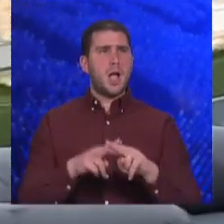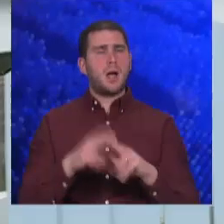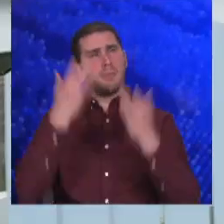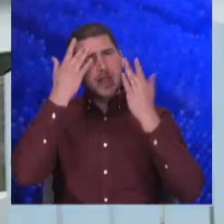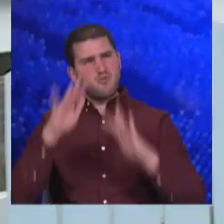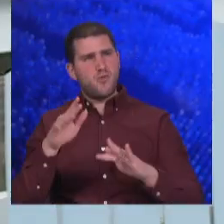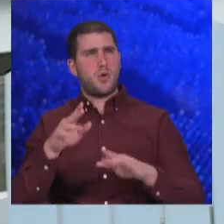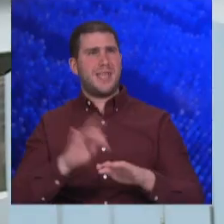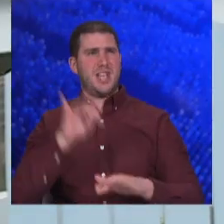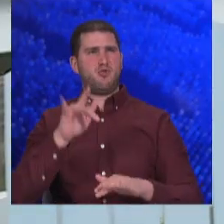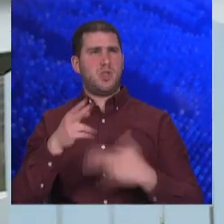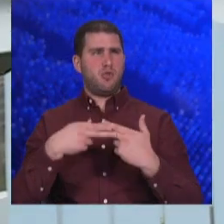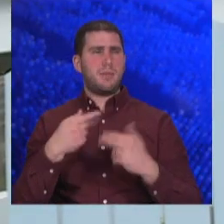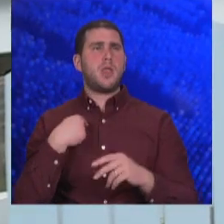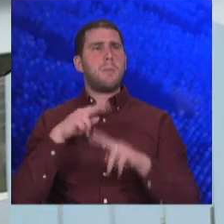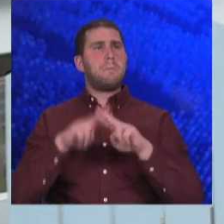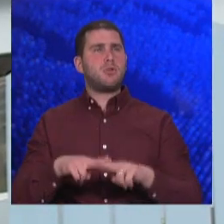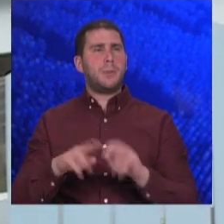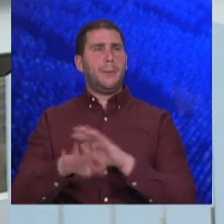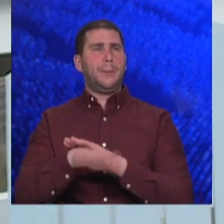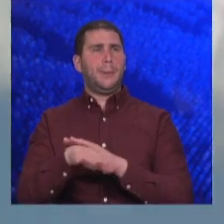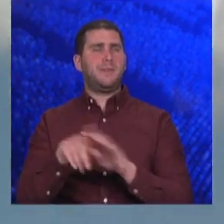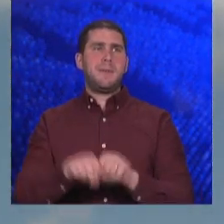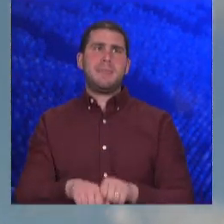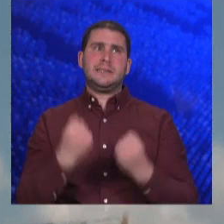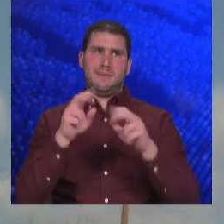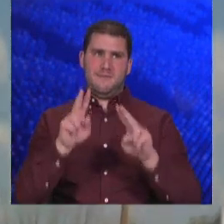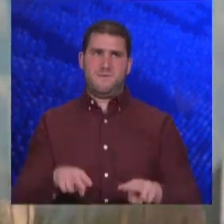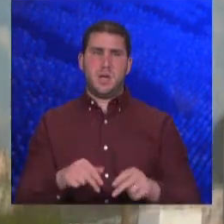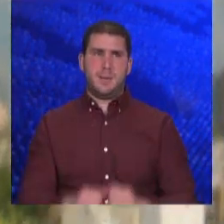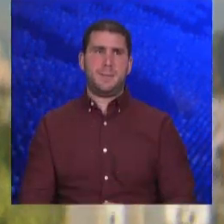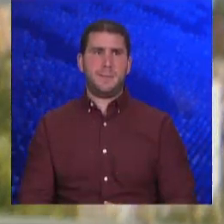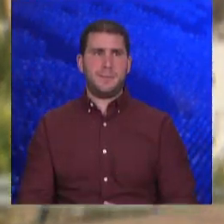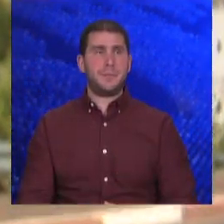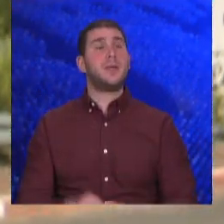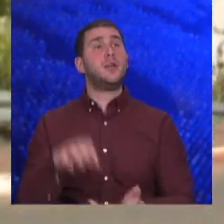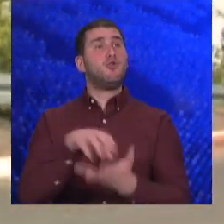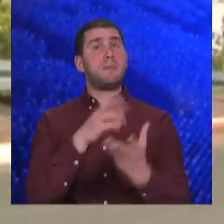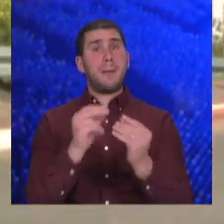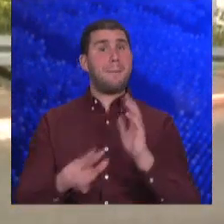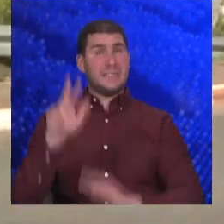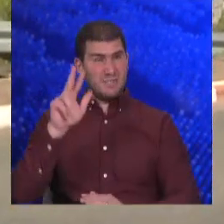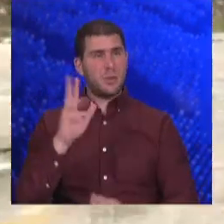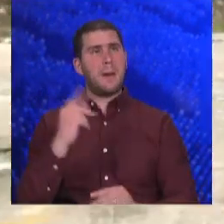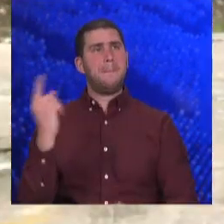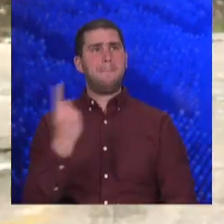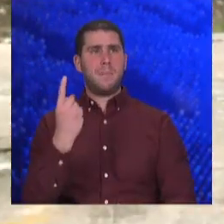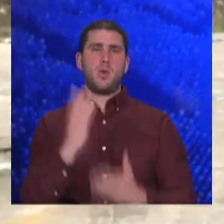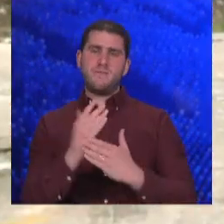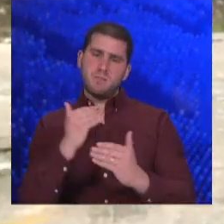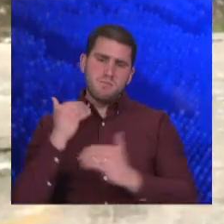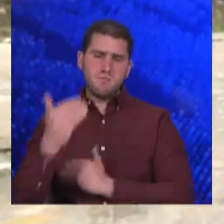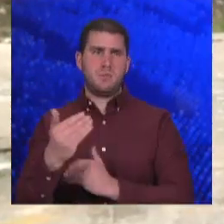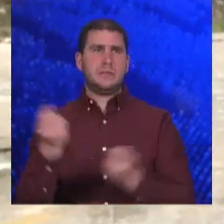ורגישות לשכנים, אז אנחנו משאירים אותם ריקים וסופגים נזקים כבדים מאוד. ביישובים רבים בצפון לקחו את הבידוד צעד אחד קדימה, סגרו את